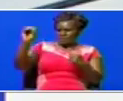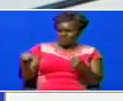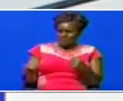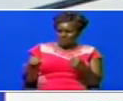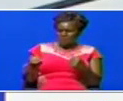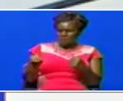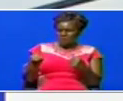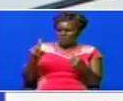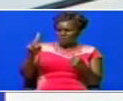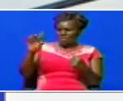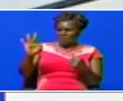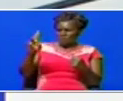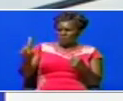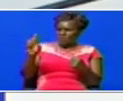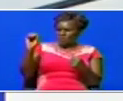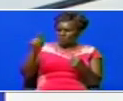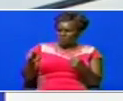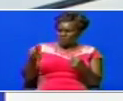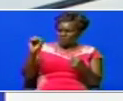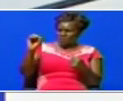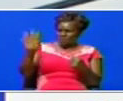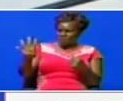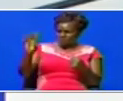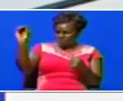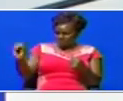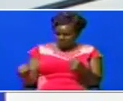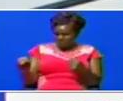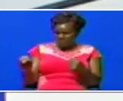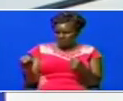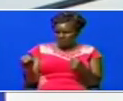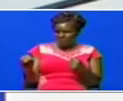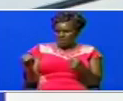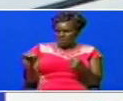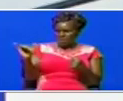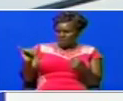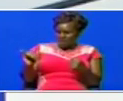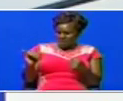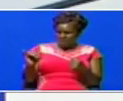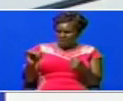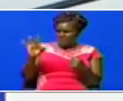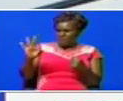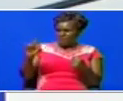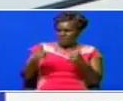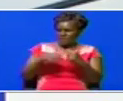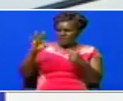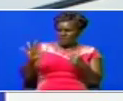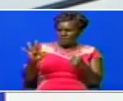272,974, 92.78%. Michael Maura, 131, 0.04%. Joseph Nyaga,